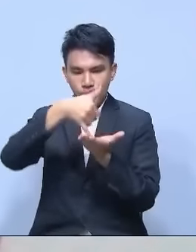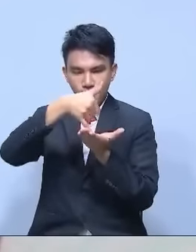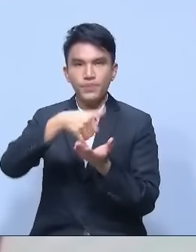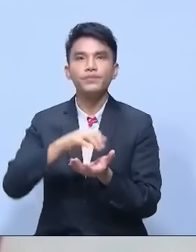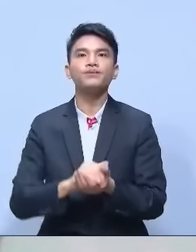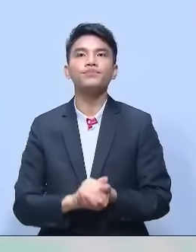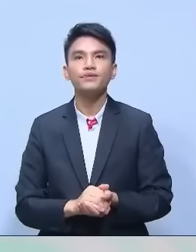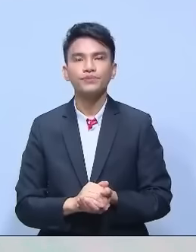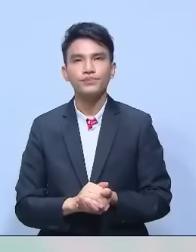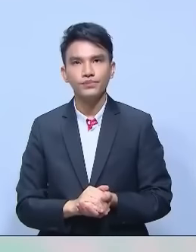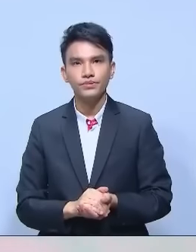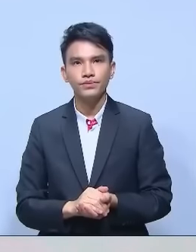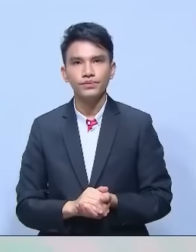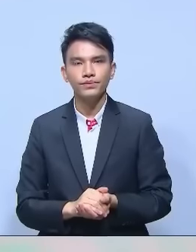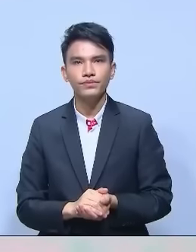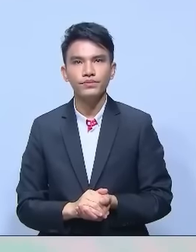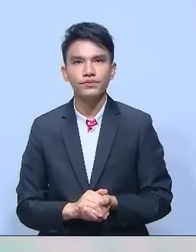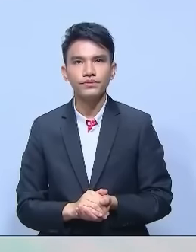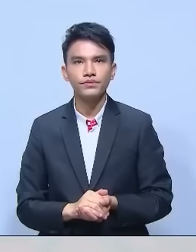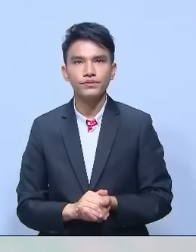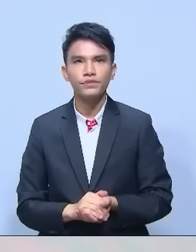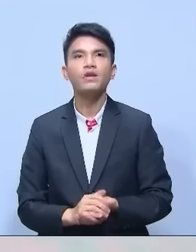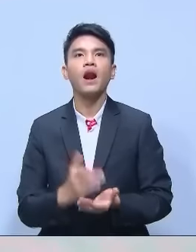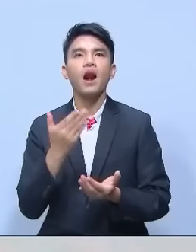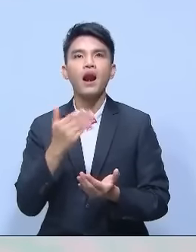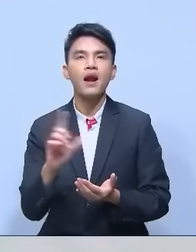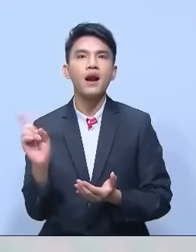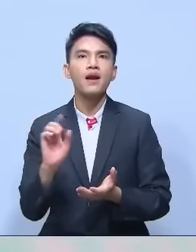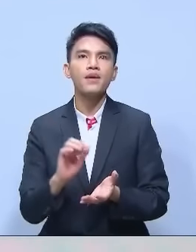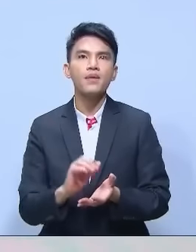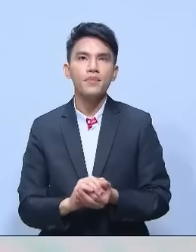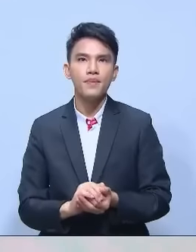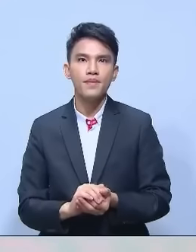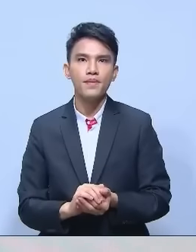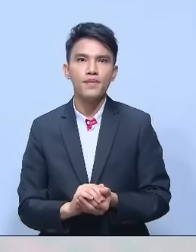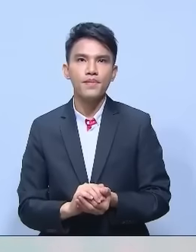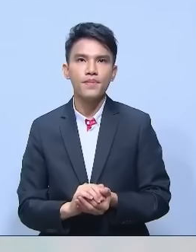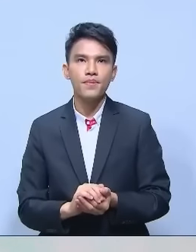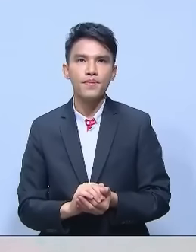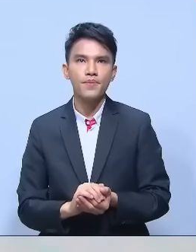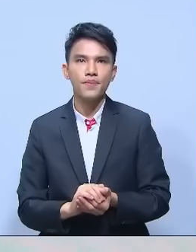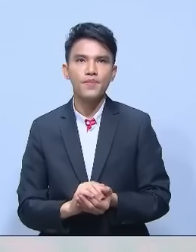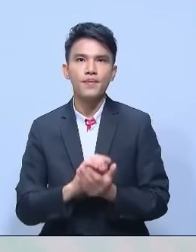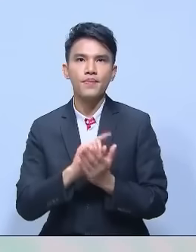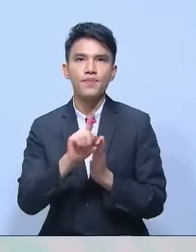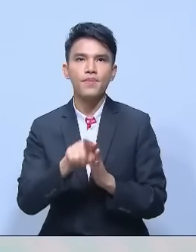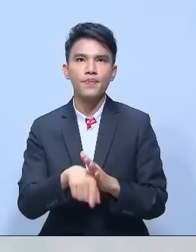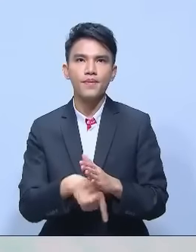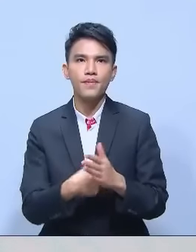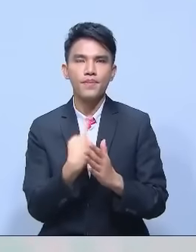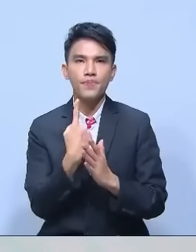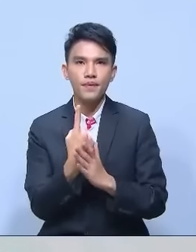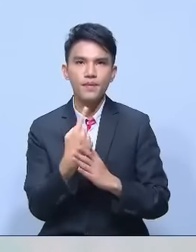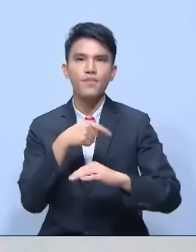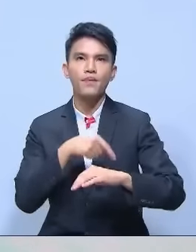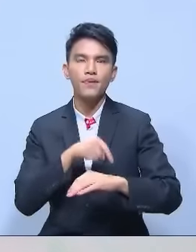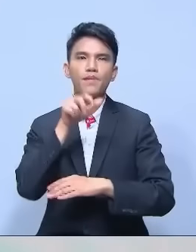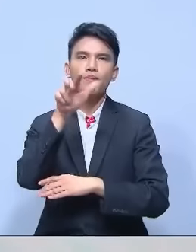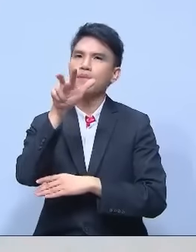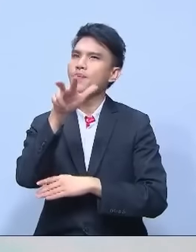คะเข้าห้องไปด้วยกันแล้วนะคะจากนั้นปุ๊บผ่านไปเนี่ยราวๆเกือบชั่วโมง 15:17 เห็น